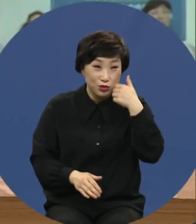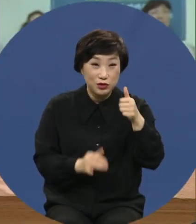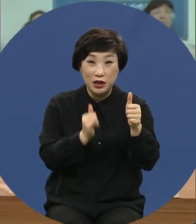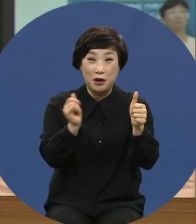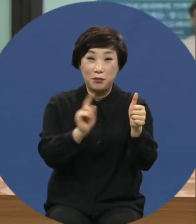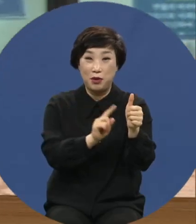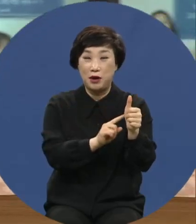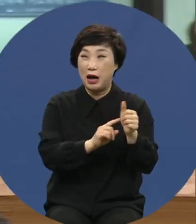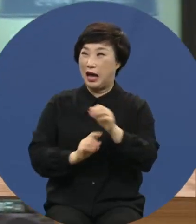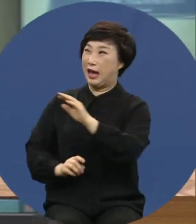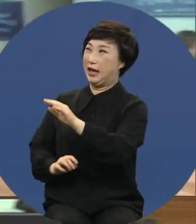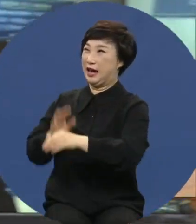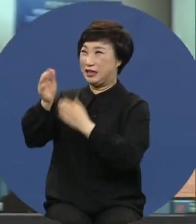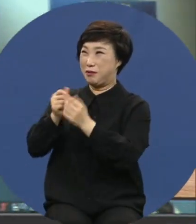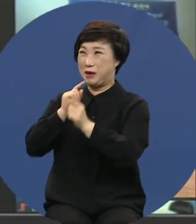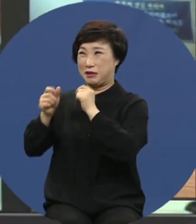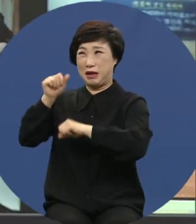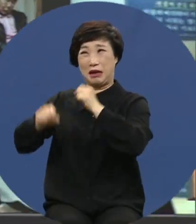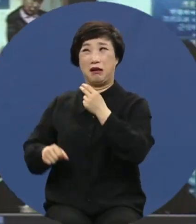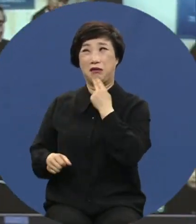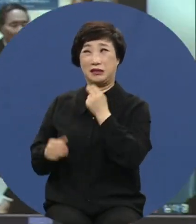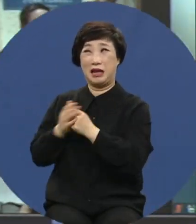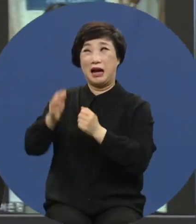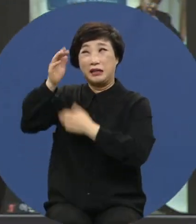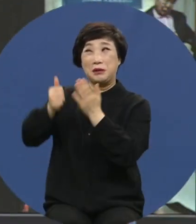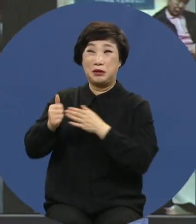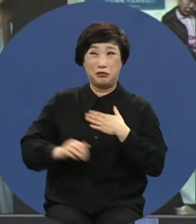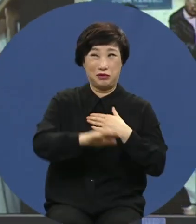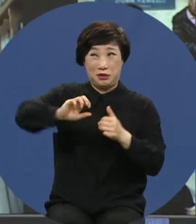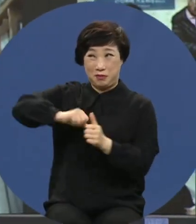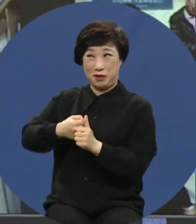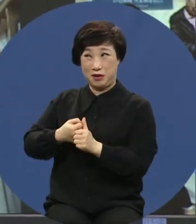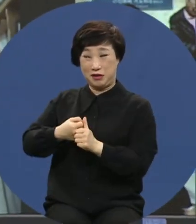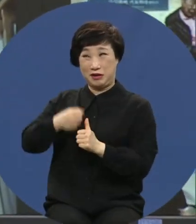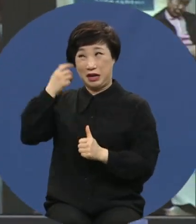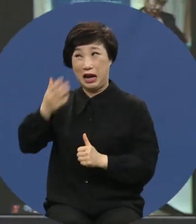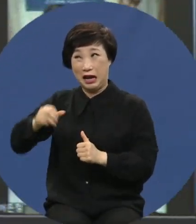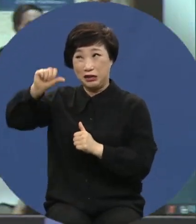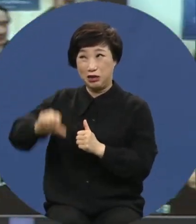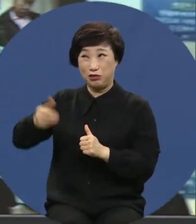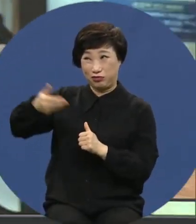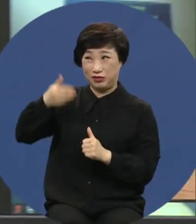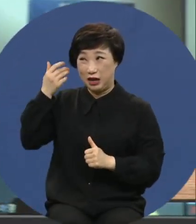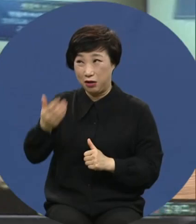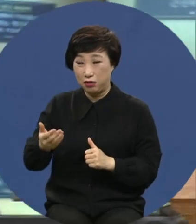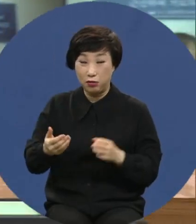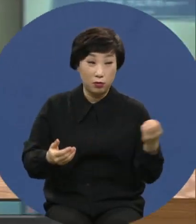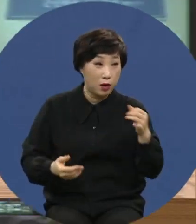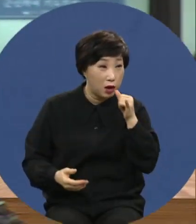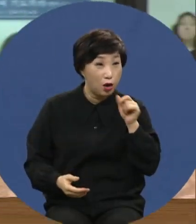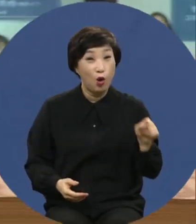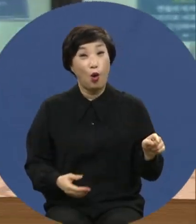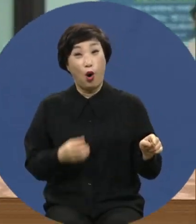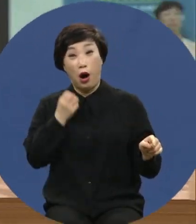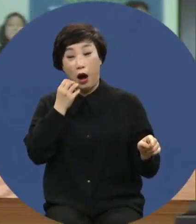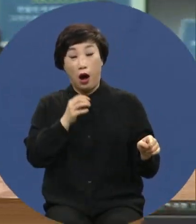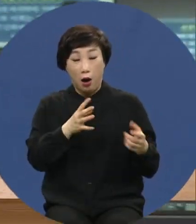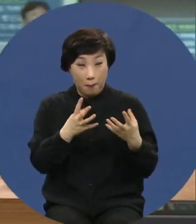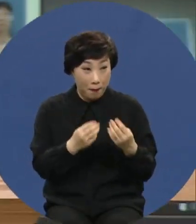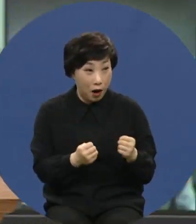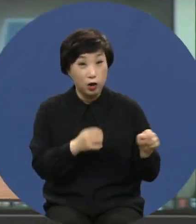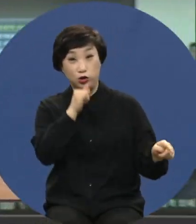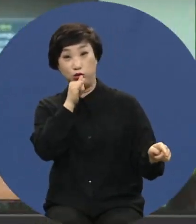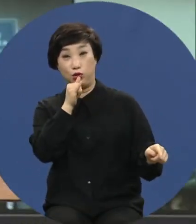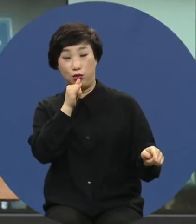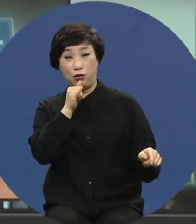말씀을 좀 행하지 않았다고 해서 하나님이 형벌을 하시겠냐, 저주하시겠냐, 이런 사람들